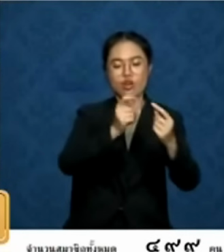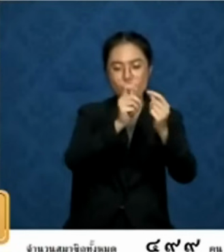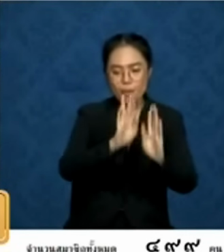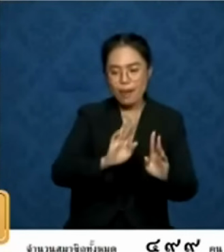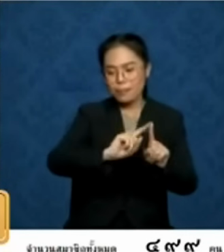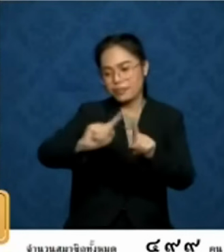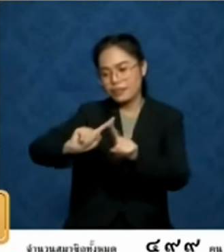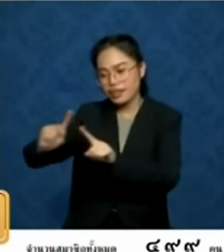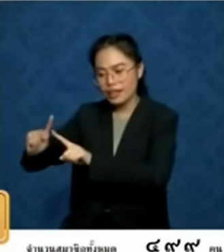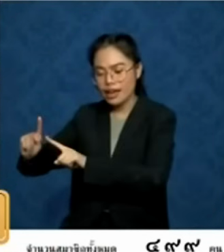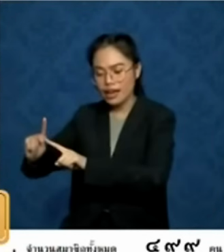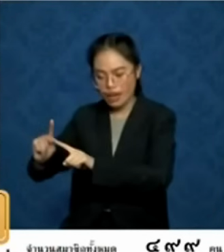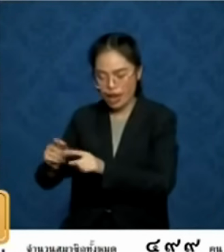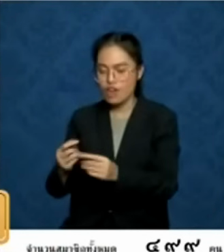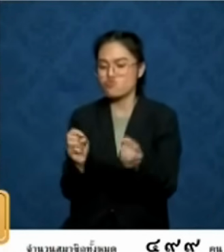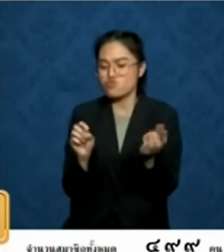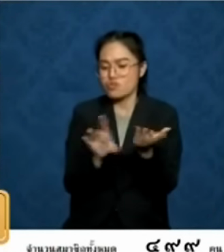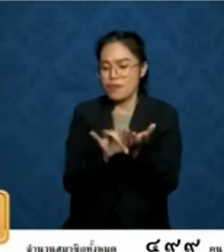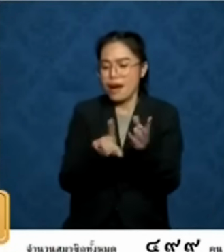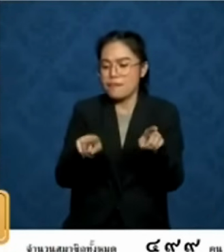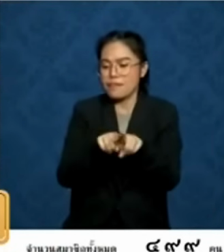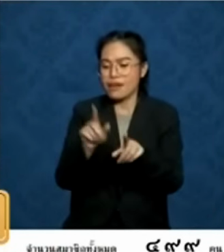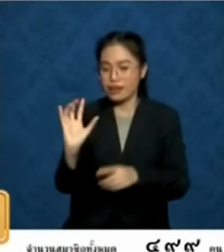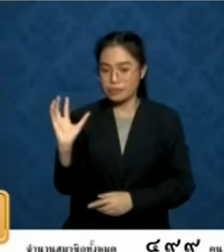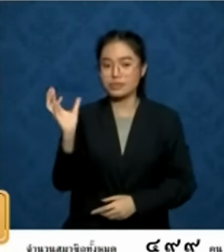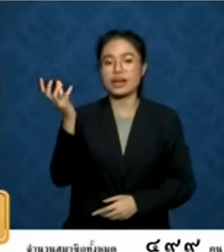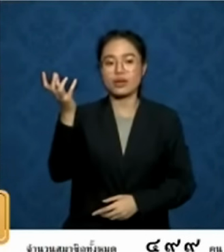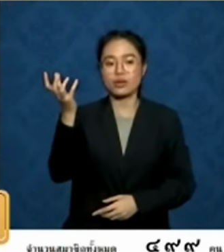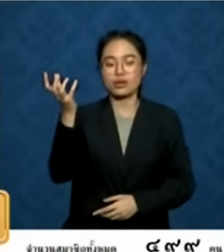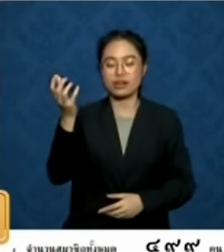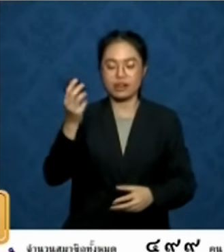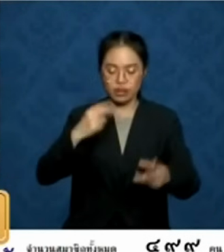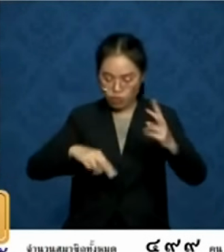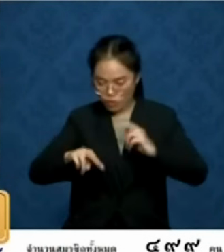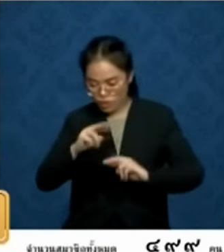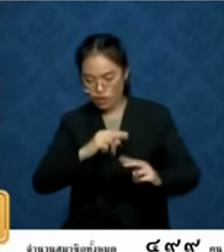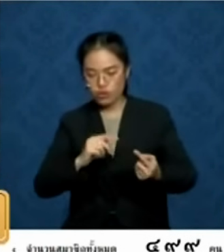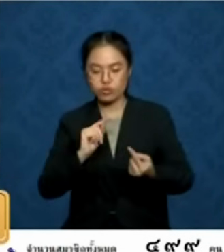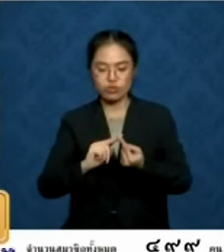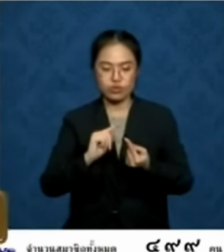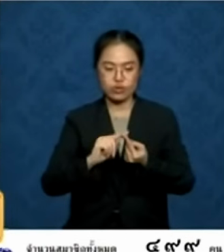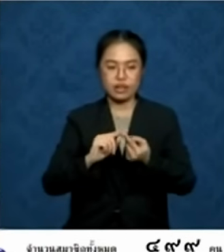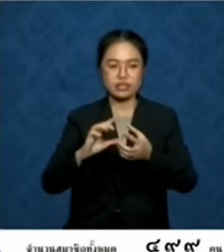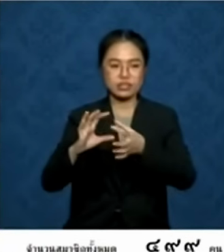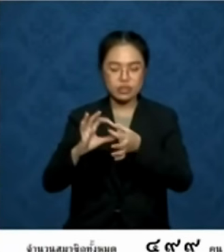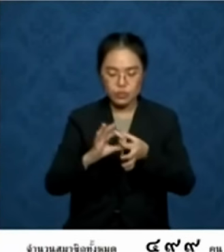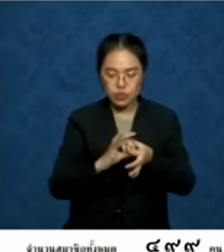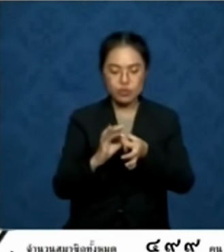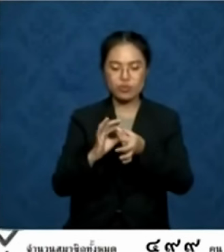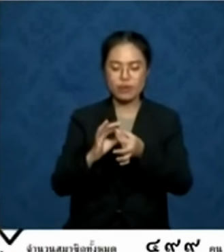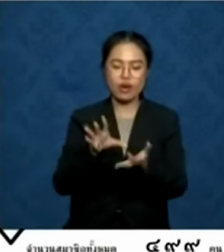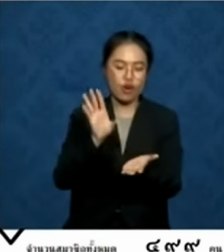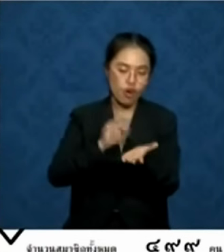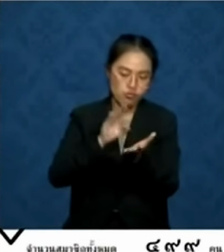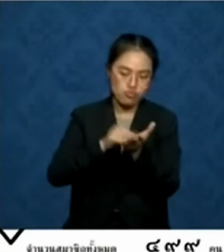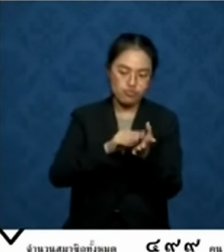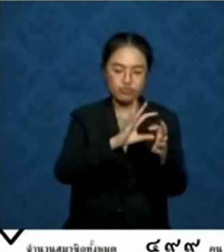ภาพระดับสากลรองรับและอำนวยความสะดวกทางด้านการค้าด้วยระบบเชื่อมโยงข้อมูลหน่วยงานภ